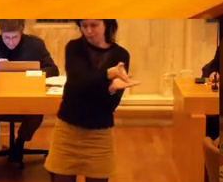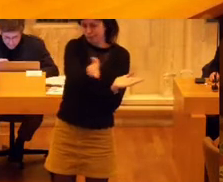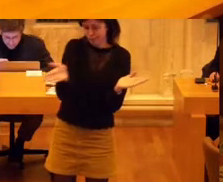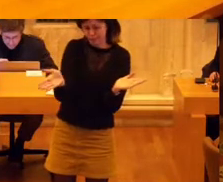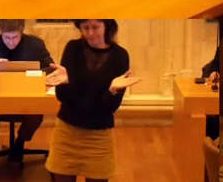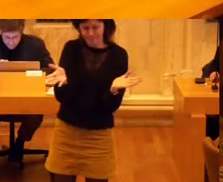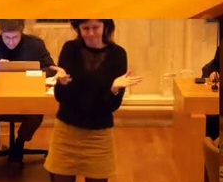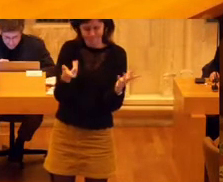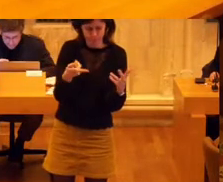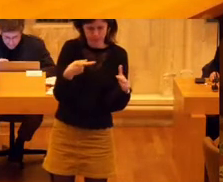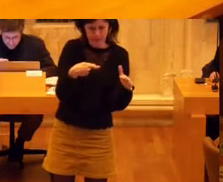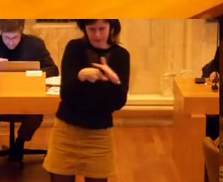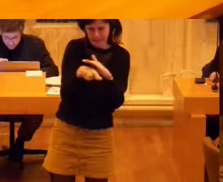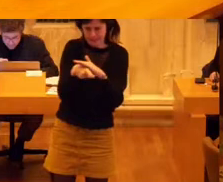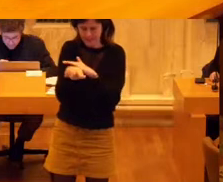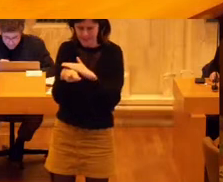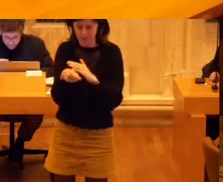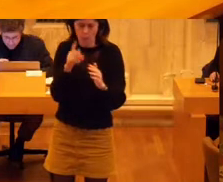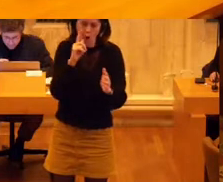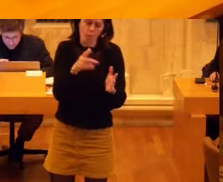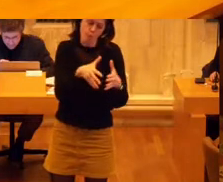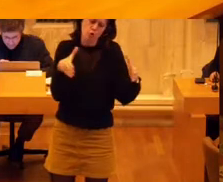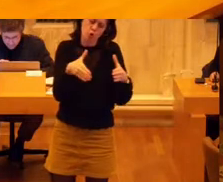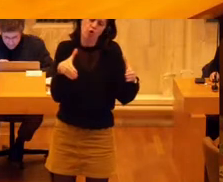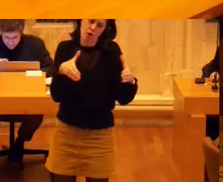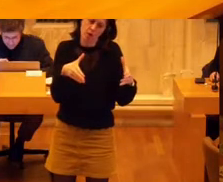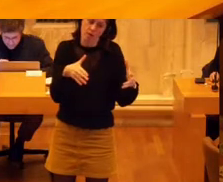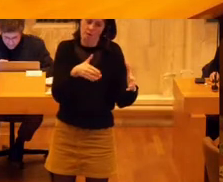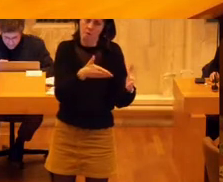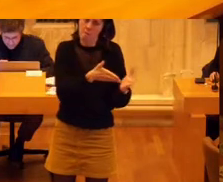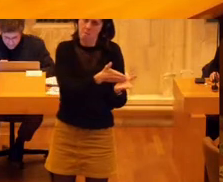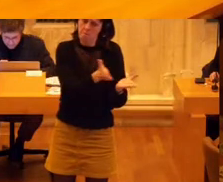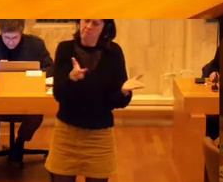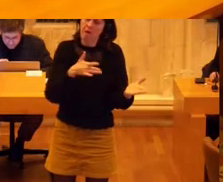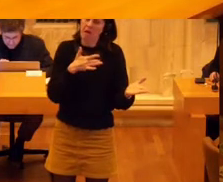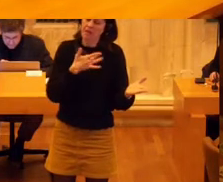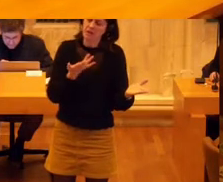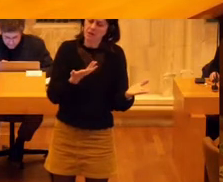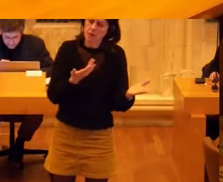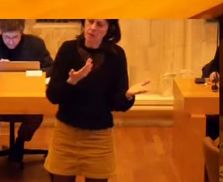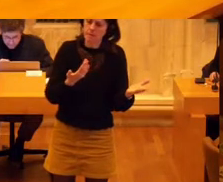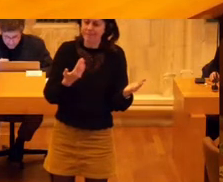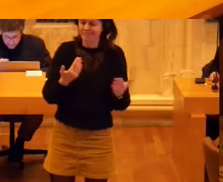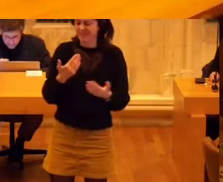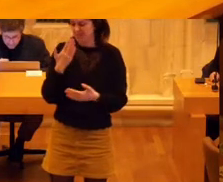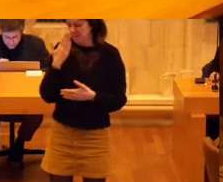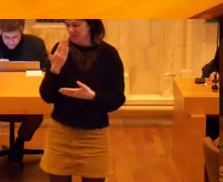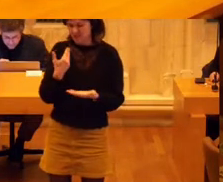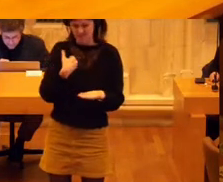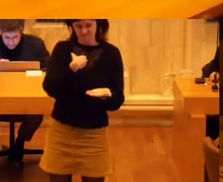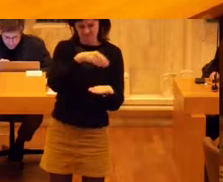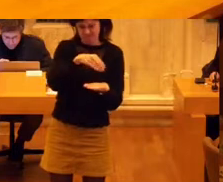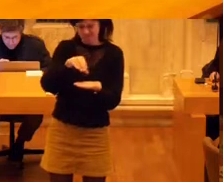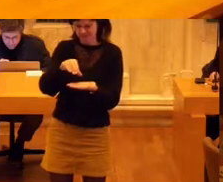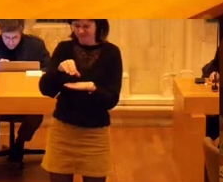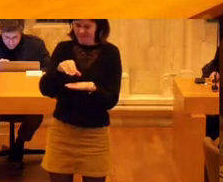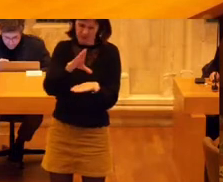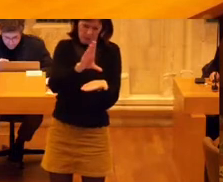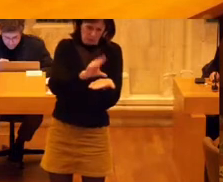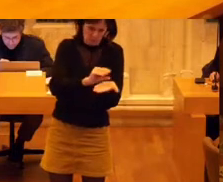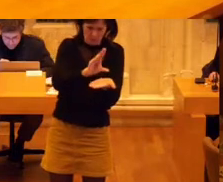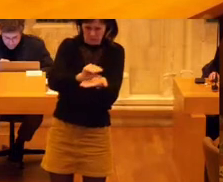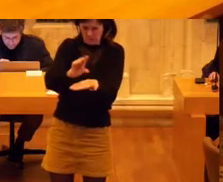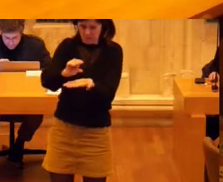cas ou presque des projets intéressants, mais avec des sommes modestes, ou bien de se concentrer et